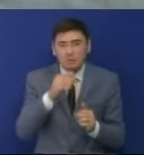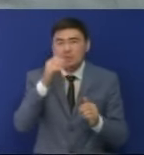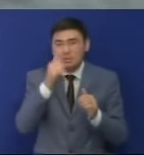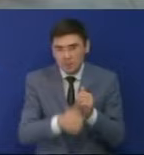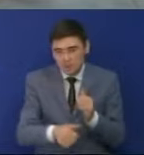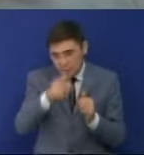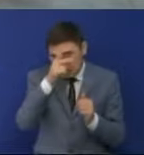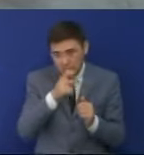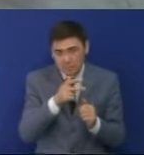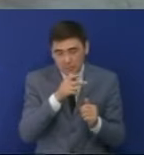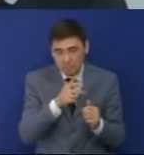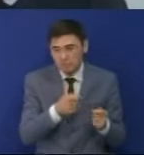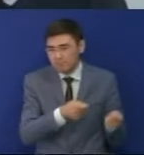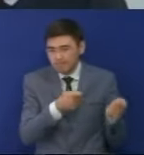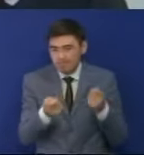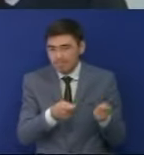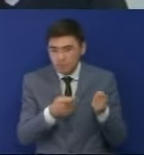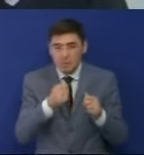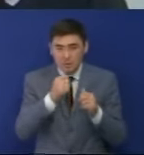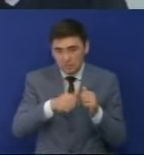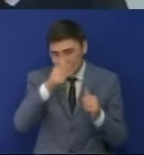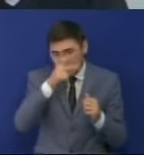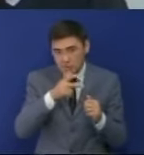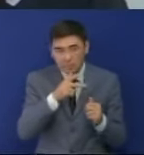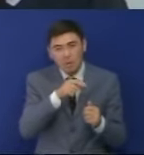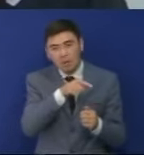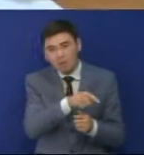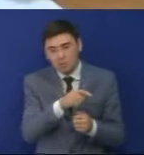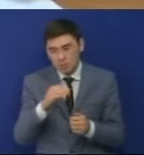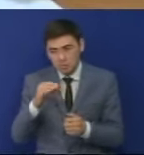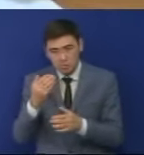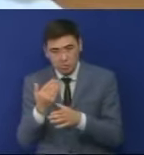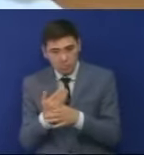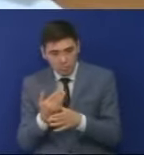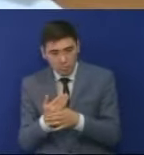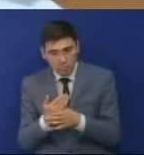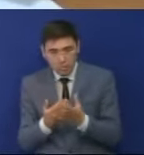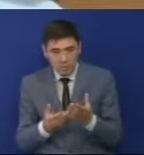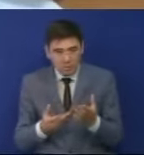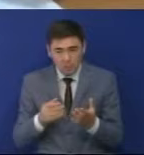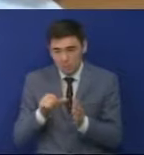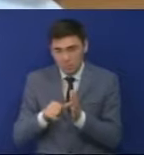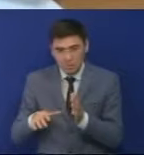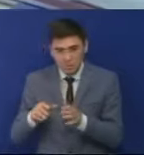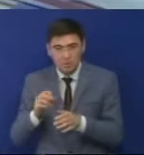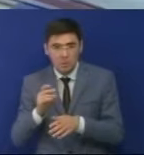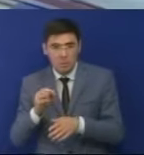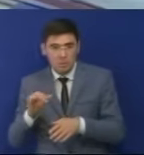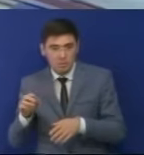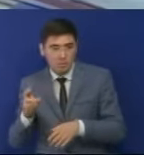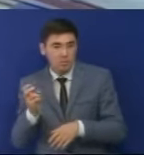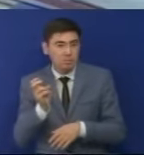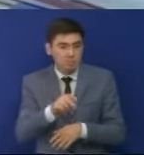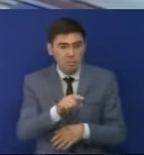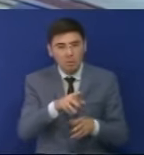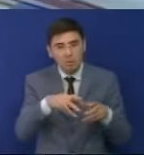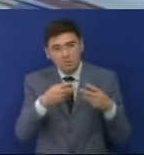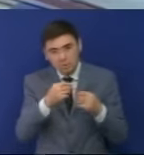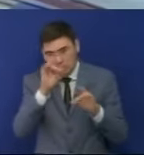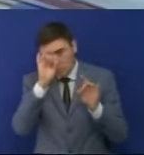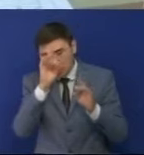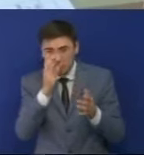төлеу көзделген. Яғни әрбір 3 ай сайын атаулы әлеуметтік көмек алушыларға учаскелік комиссия келіп, отбасының әлі де